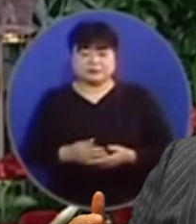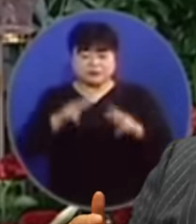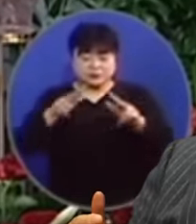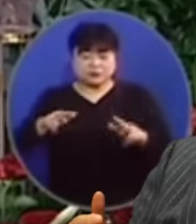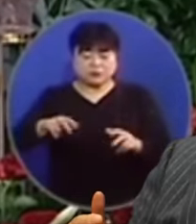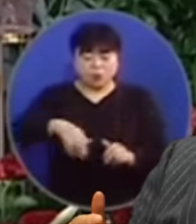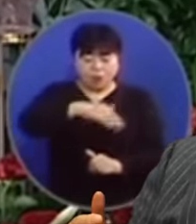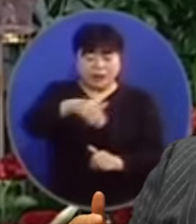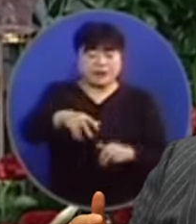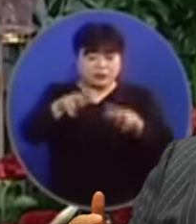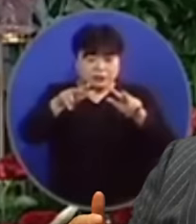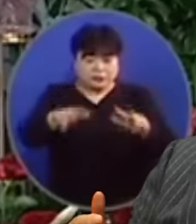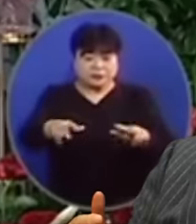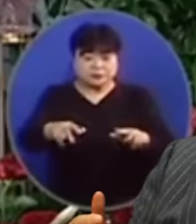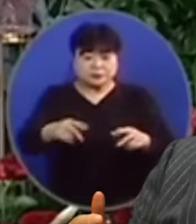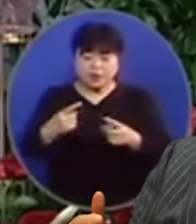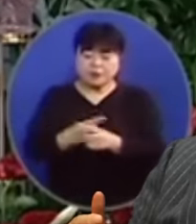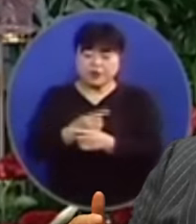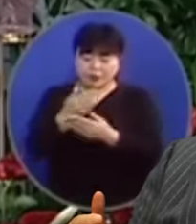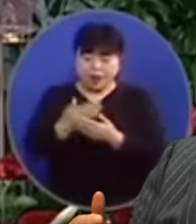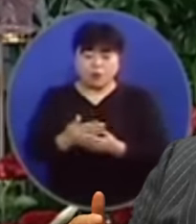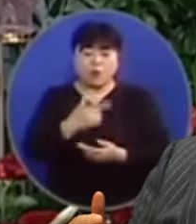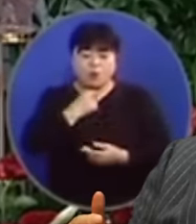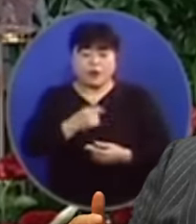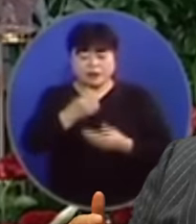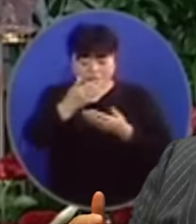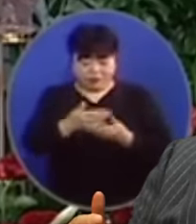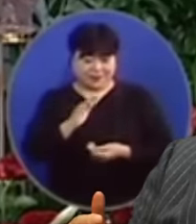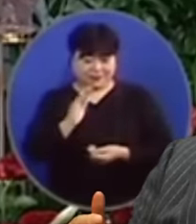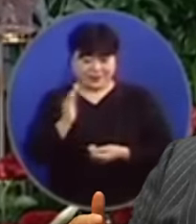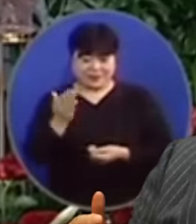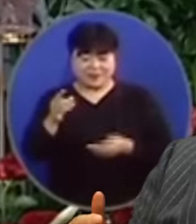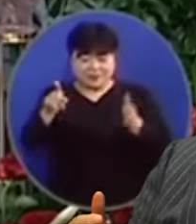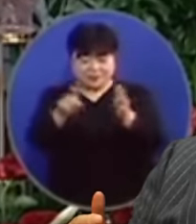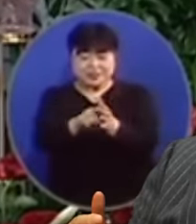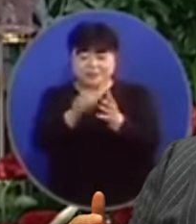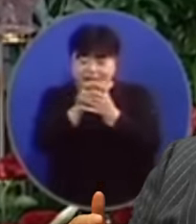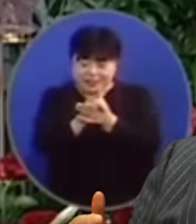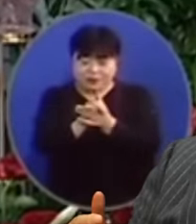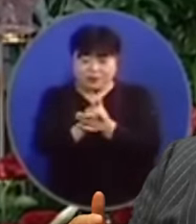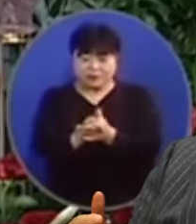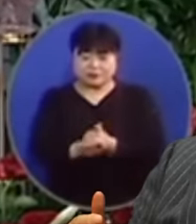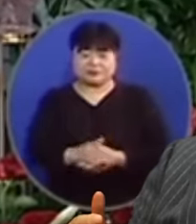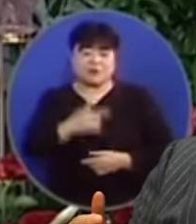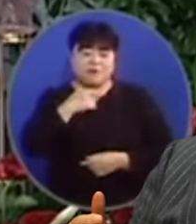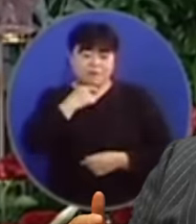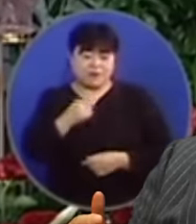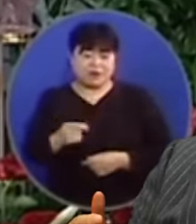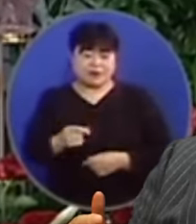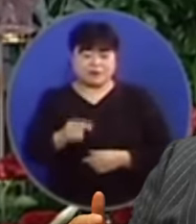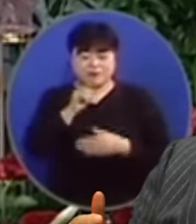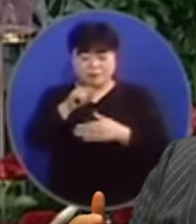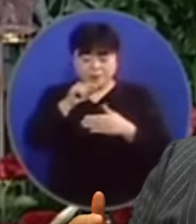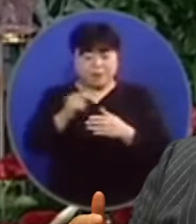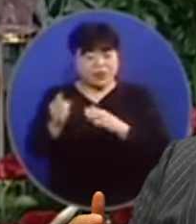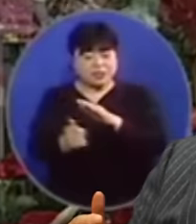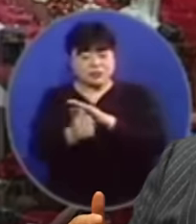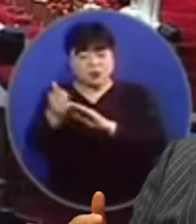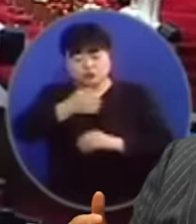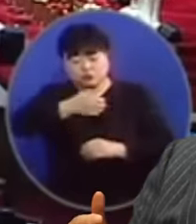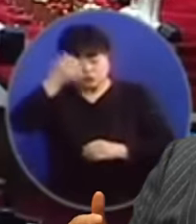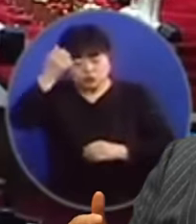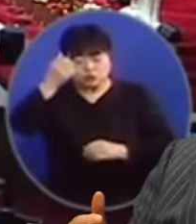현실이 변화되고 우리가 원하는 모든 것을 얻게 되는 것입니다. 믿음의 기도란 바라는 것, 즉 마음의 소원과